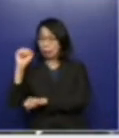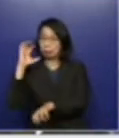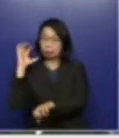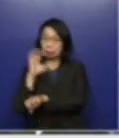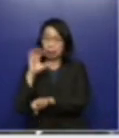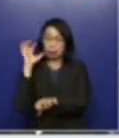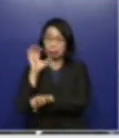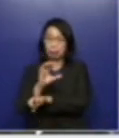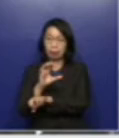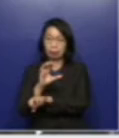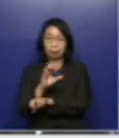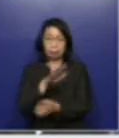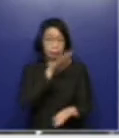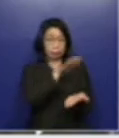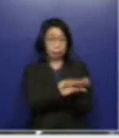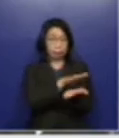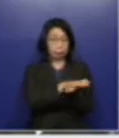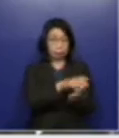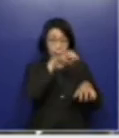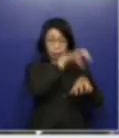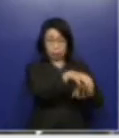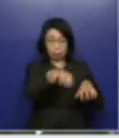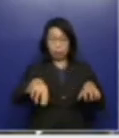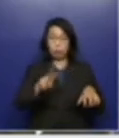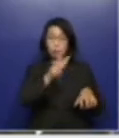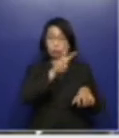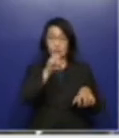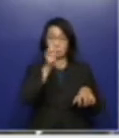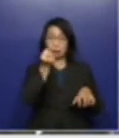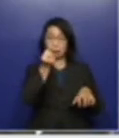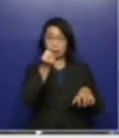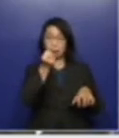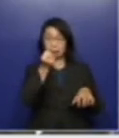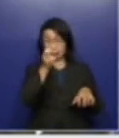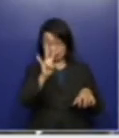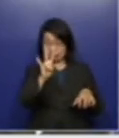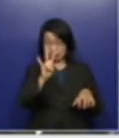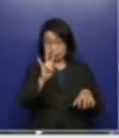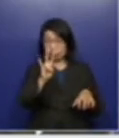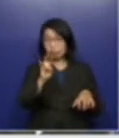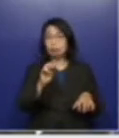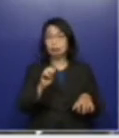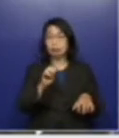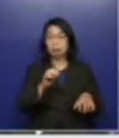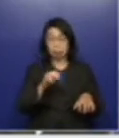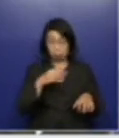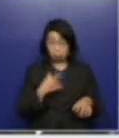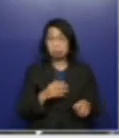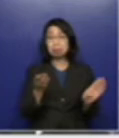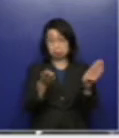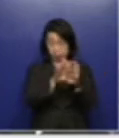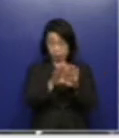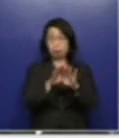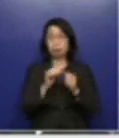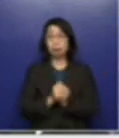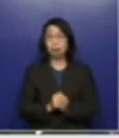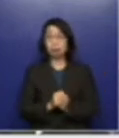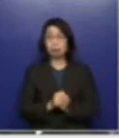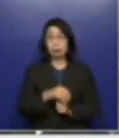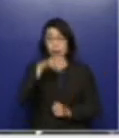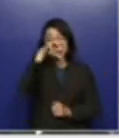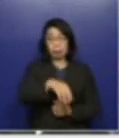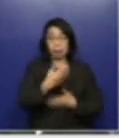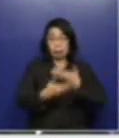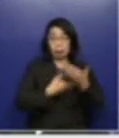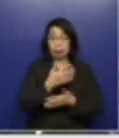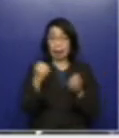ราบปิดโรงเรียน274แห่งปิดห้างสรรพสินค้าอย่างน้อย2แห่งที่มี